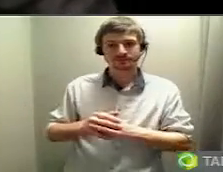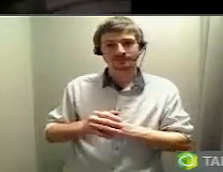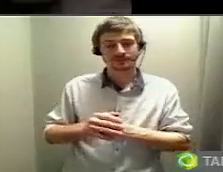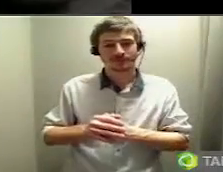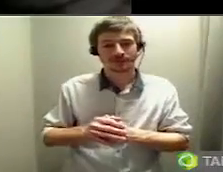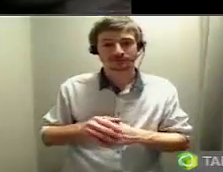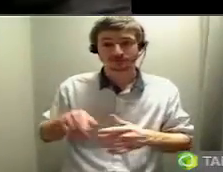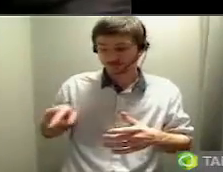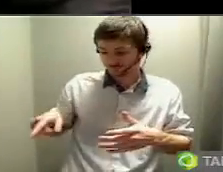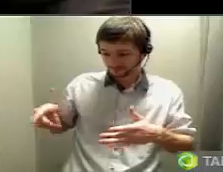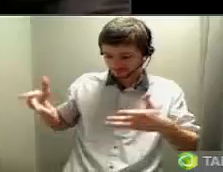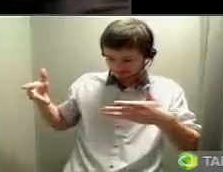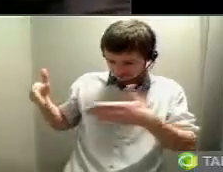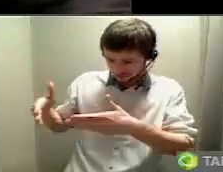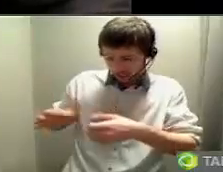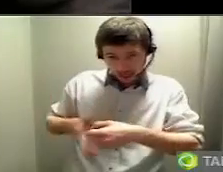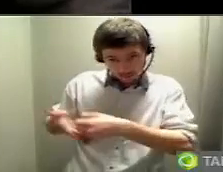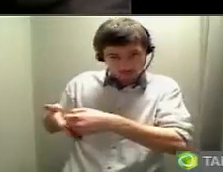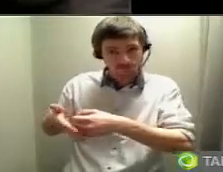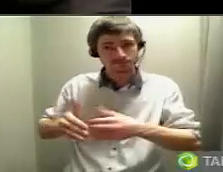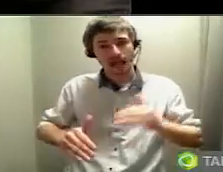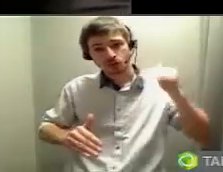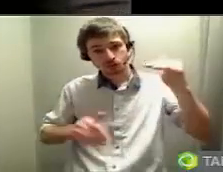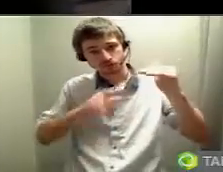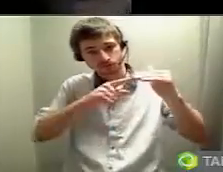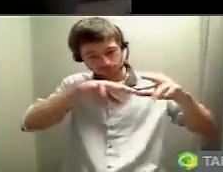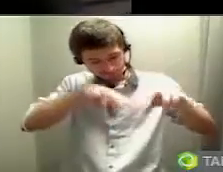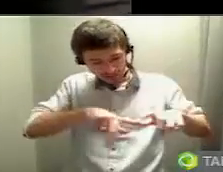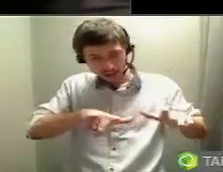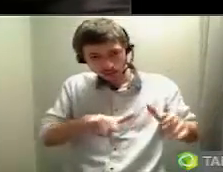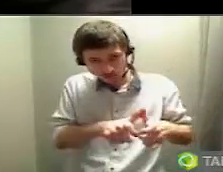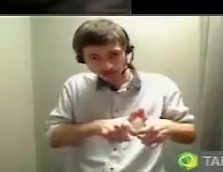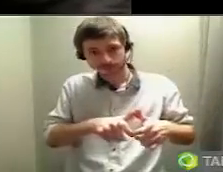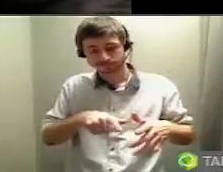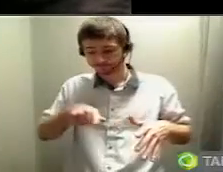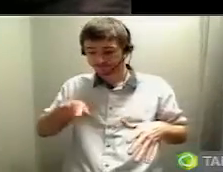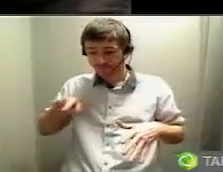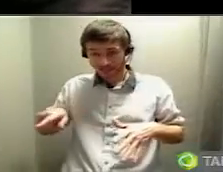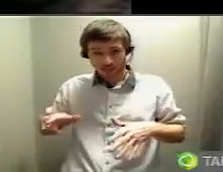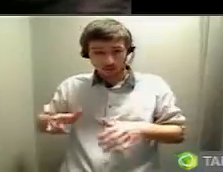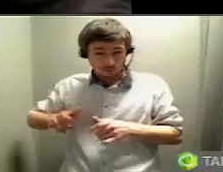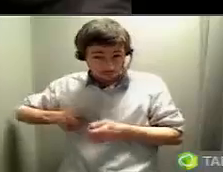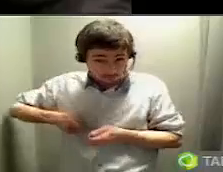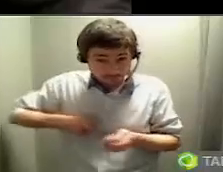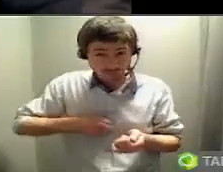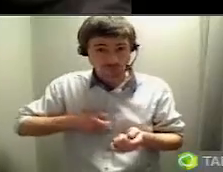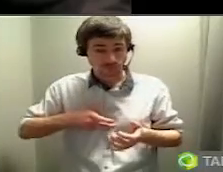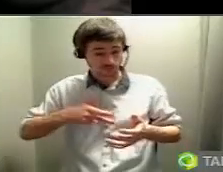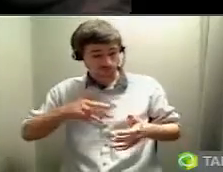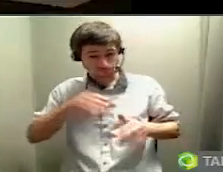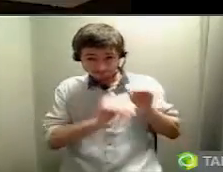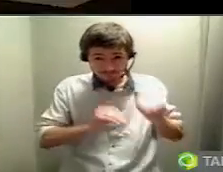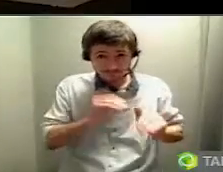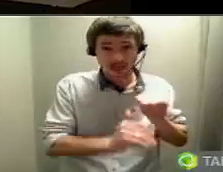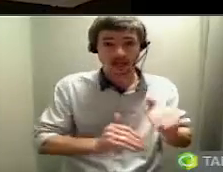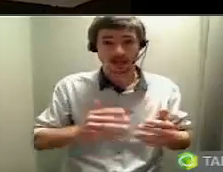adultes et ils les ont poussés, tirés, entraînés, de sorte qu'un certain nombre de préconisations qui